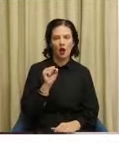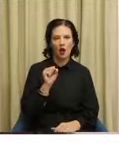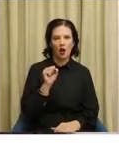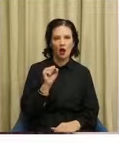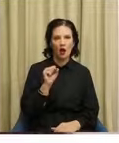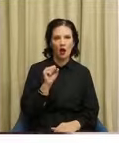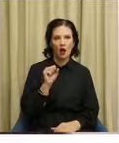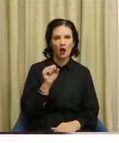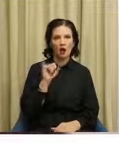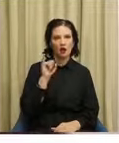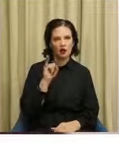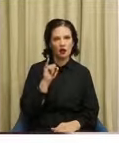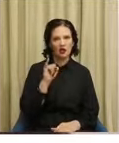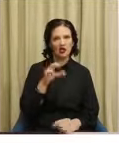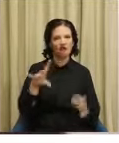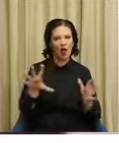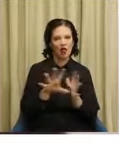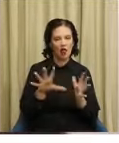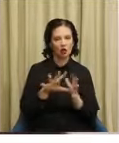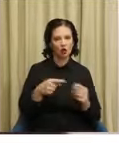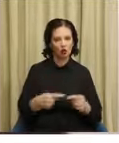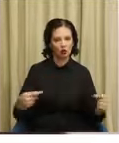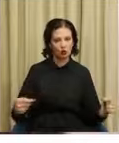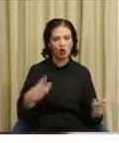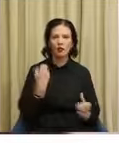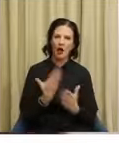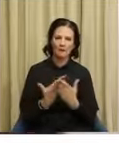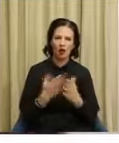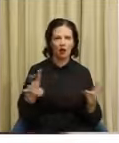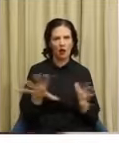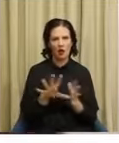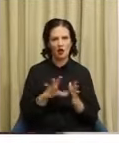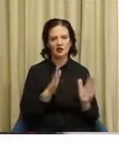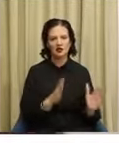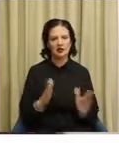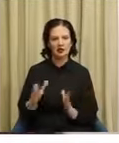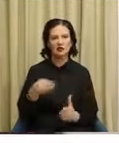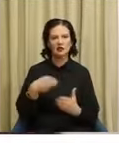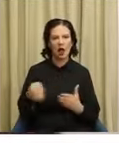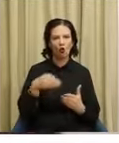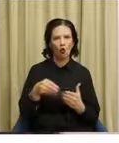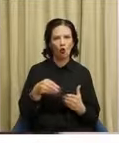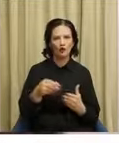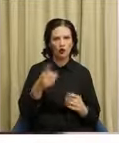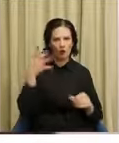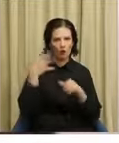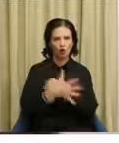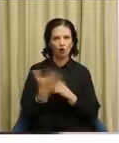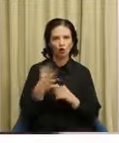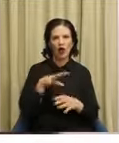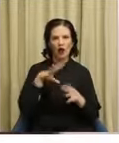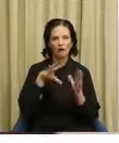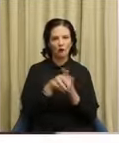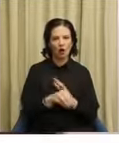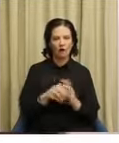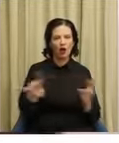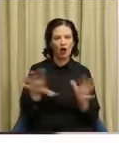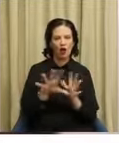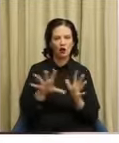І впровадження електронних інструментів, наприклад, електронної системи закупівель Прозоро, яка впроваджує електронні